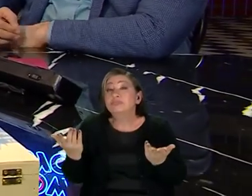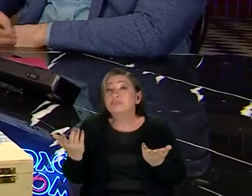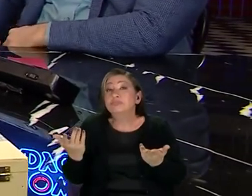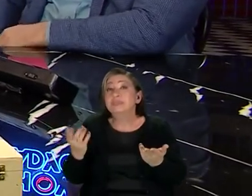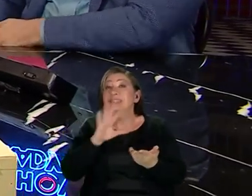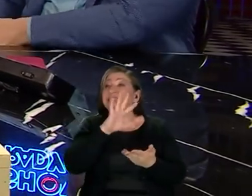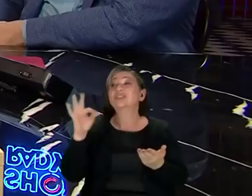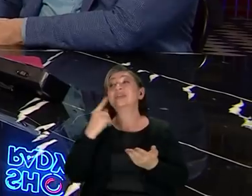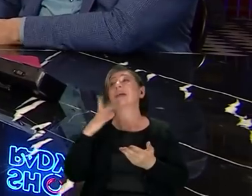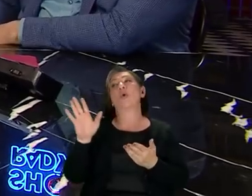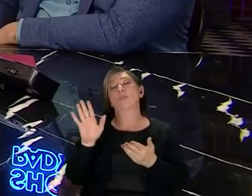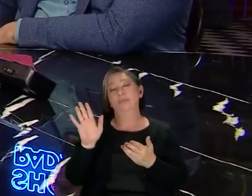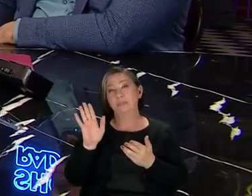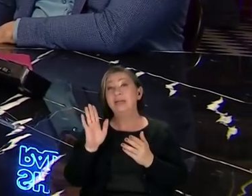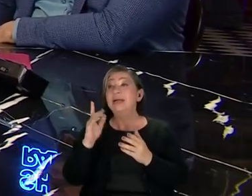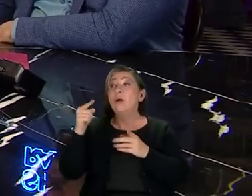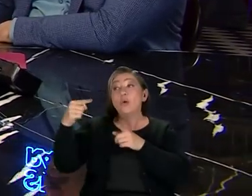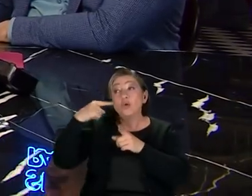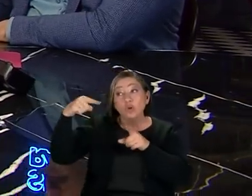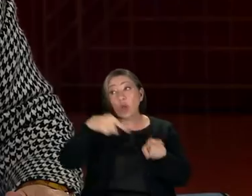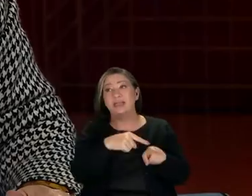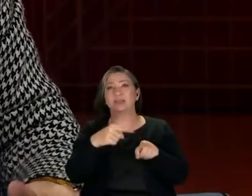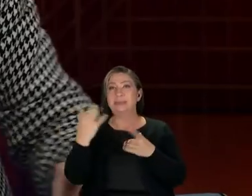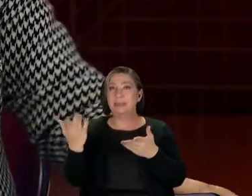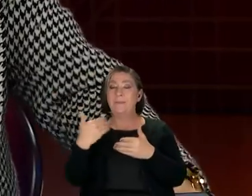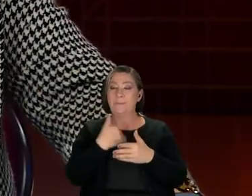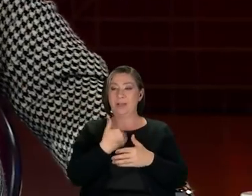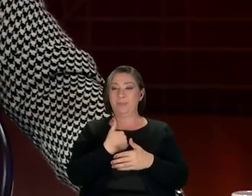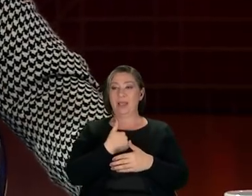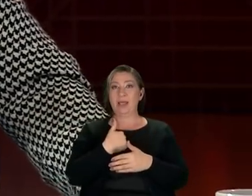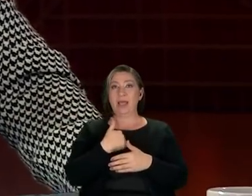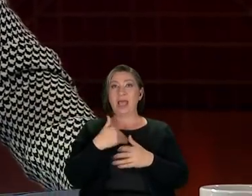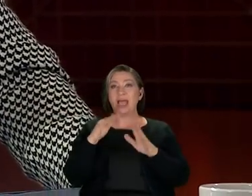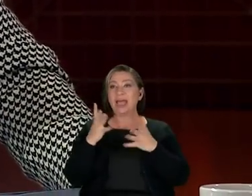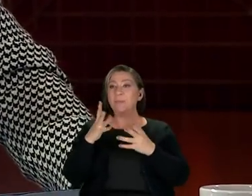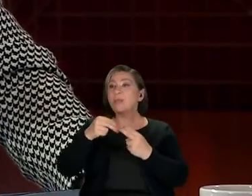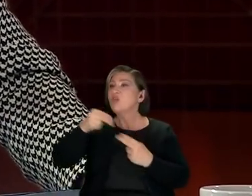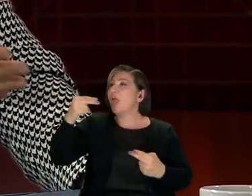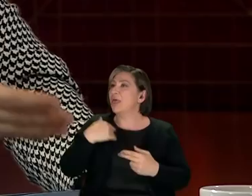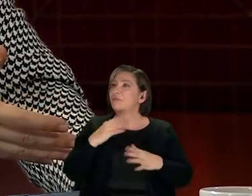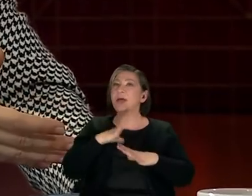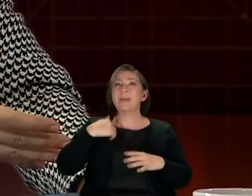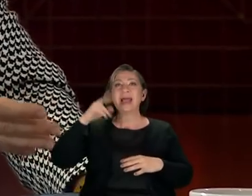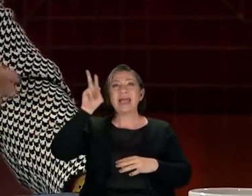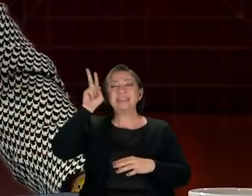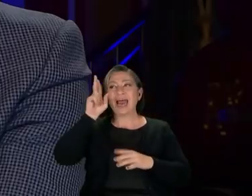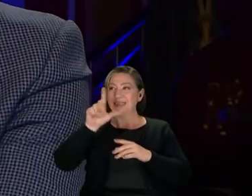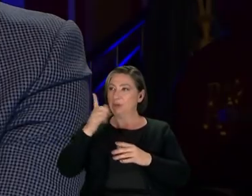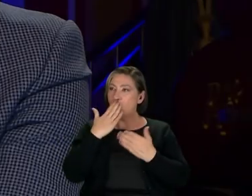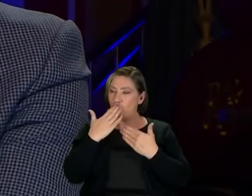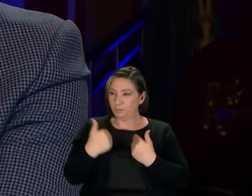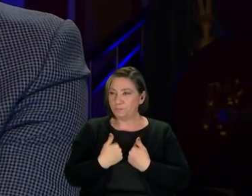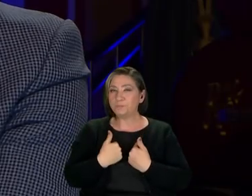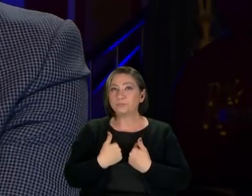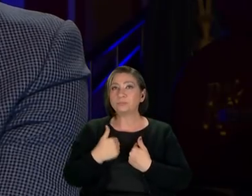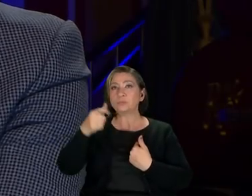azından evet, seçecektir demek istemiyorum. Önerecektir. Benim de böyle garip hikayelerim var. Ben Galatasaray Lisesi'nde okudum. Ondan